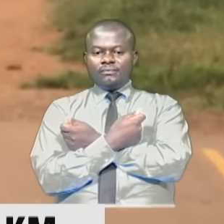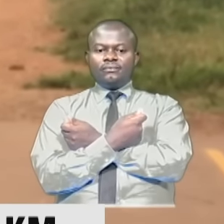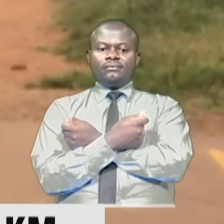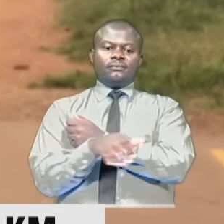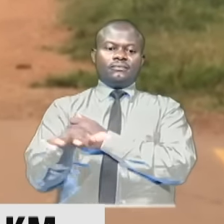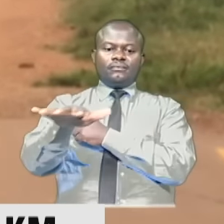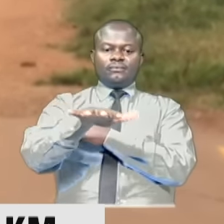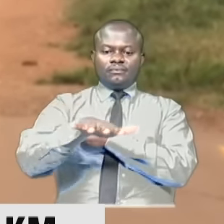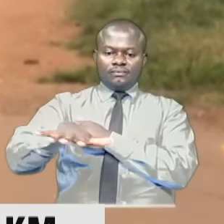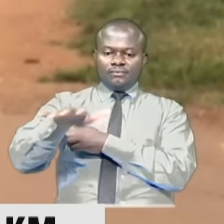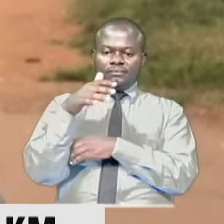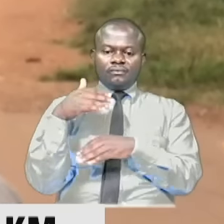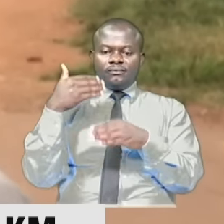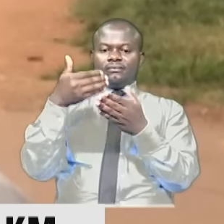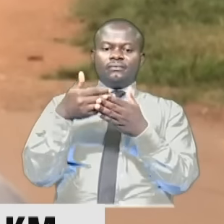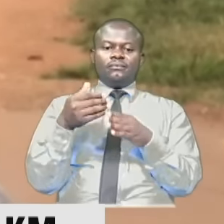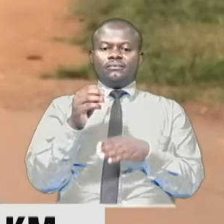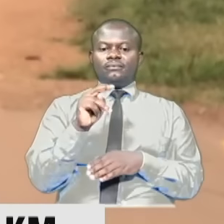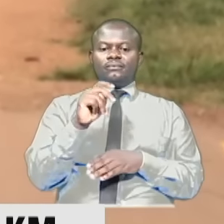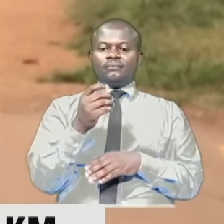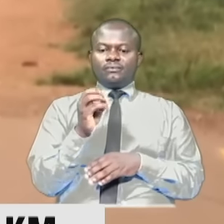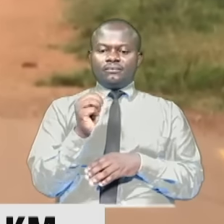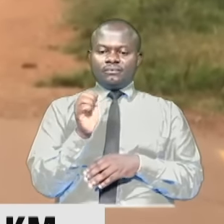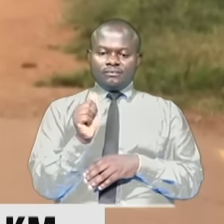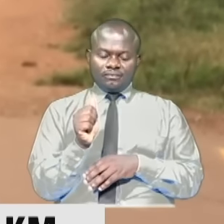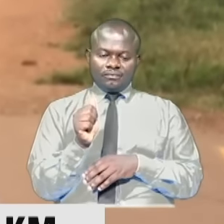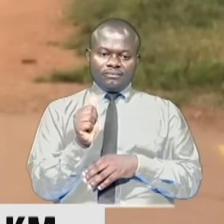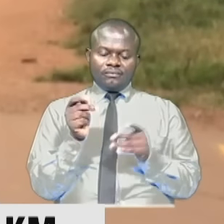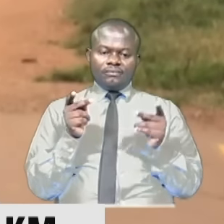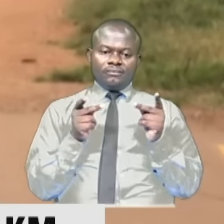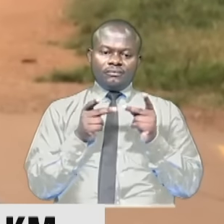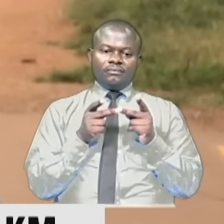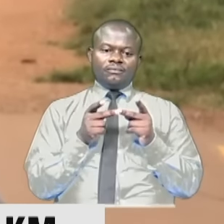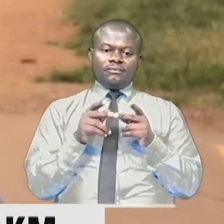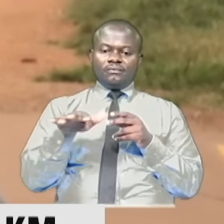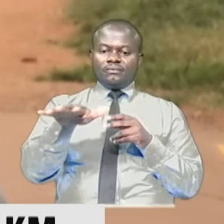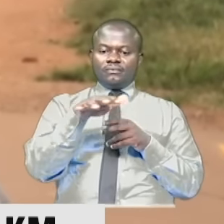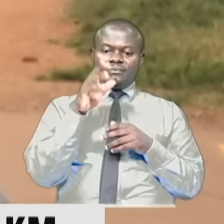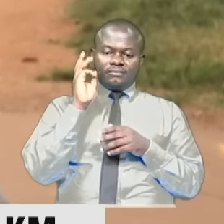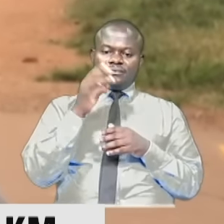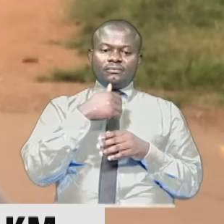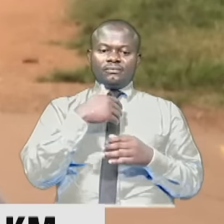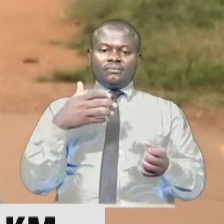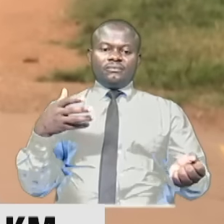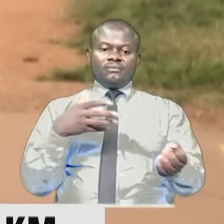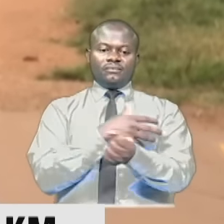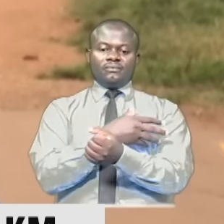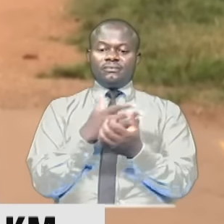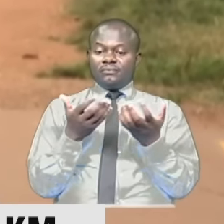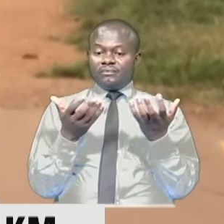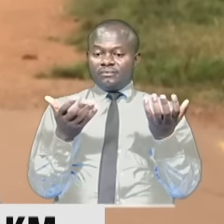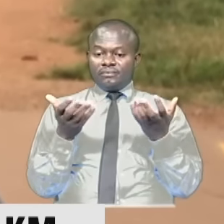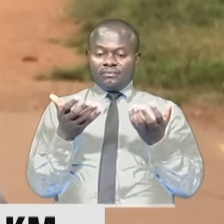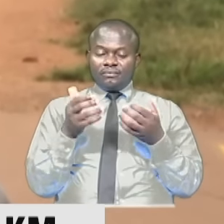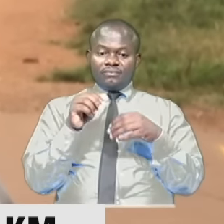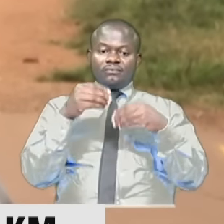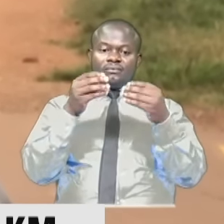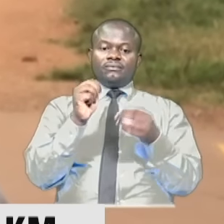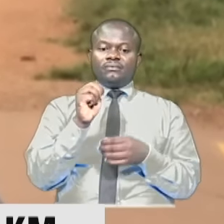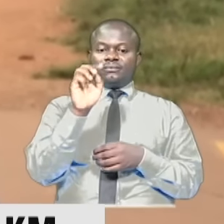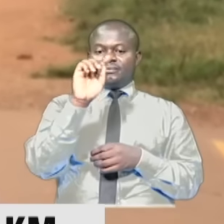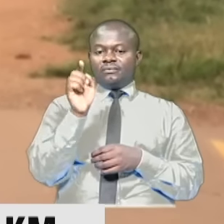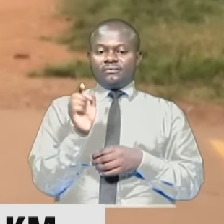urugomero ruri ku mugezi wa Ngoma aho urwa rugomero zaba rufite ubushobozi bwo kuba rwatanga metero